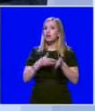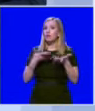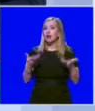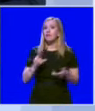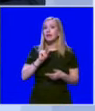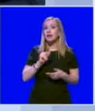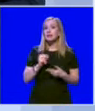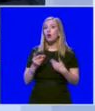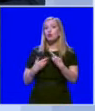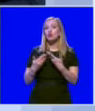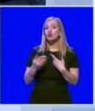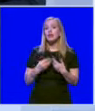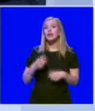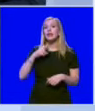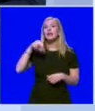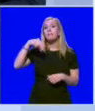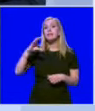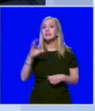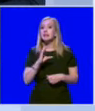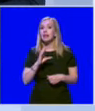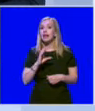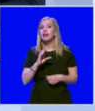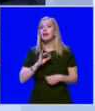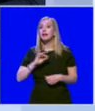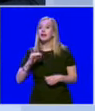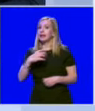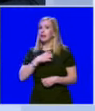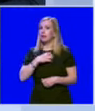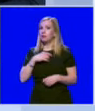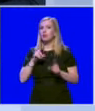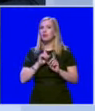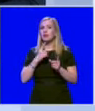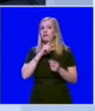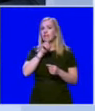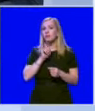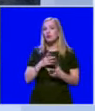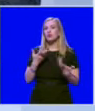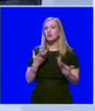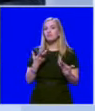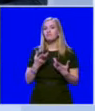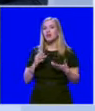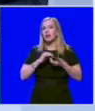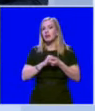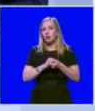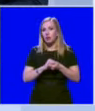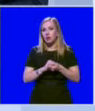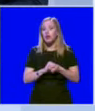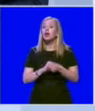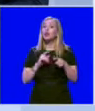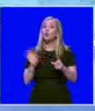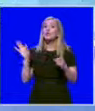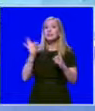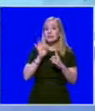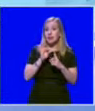за взаимоотношенията ДПС-ГЕРБ. Защото тук не става дума за тематична коалиция. Целта днес е следната и е много